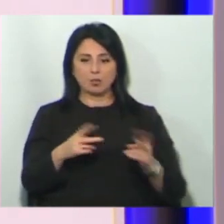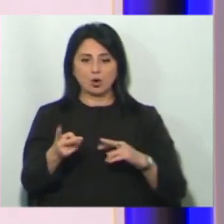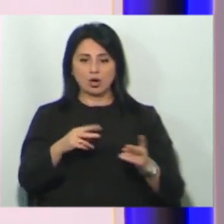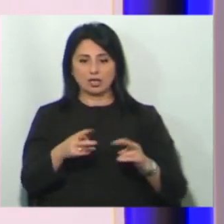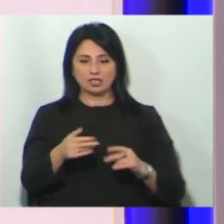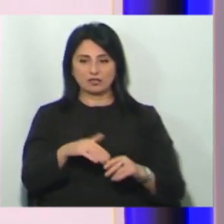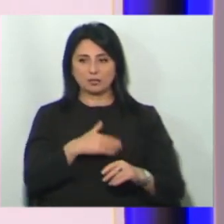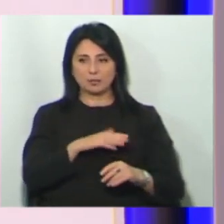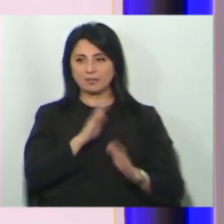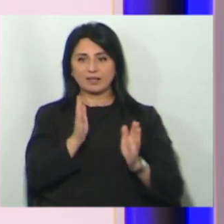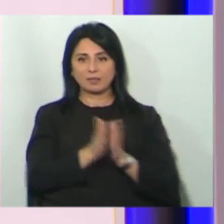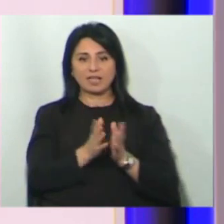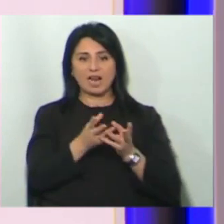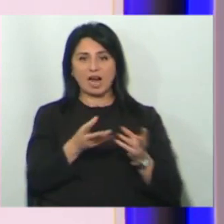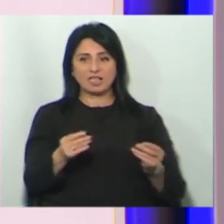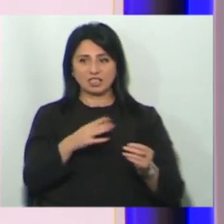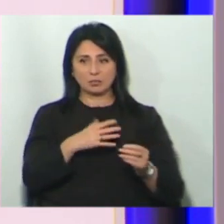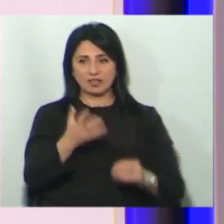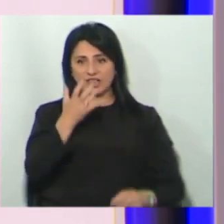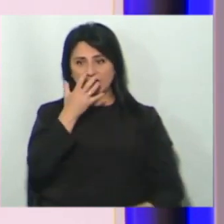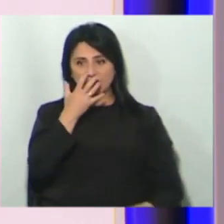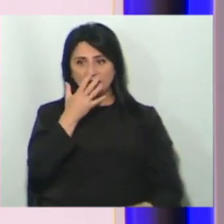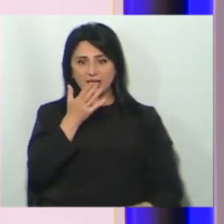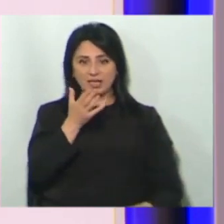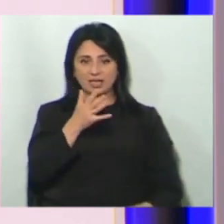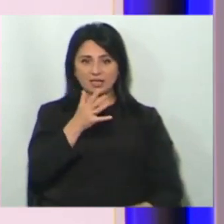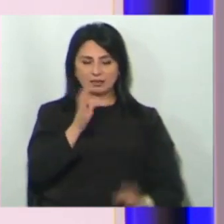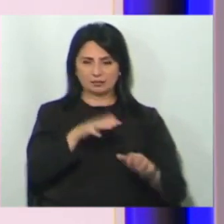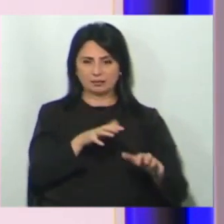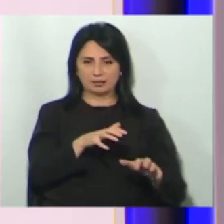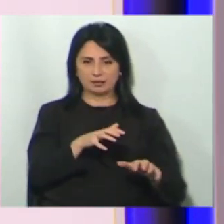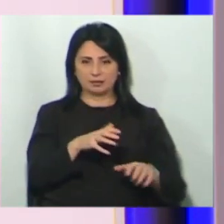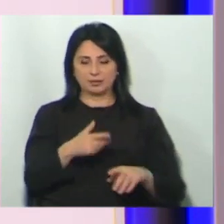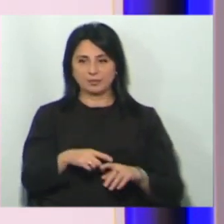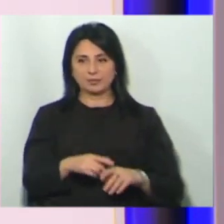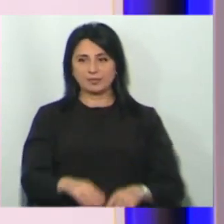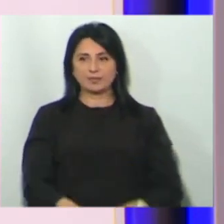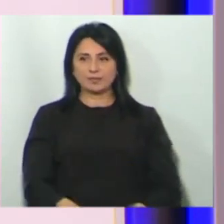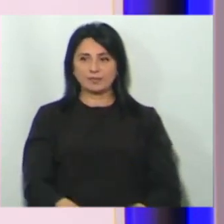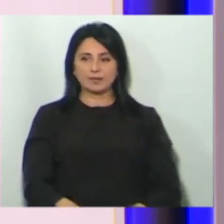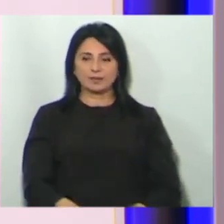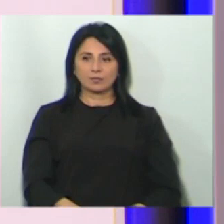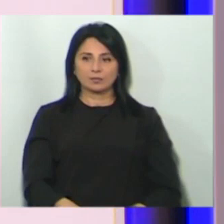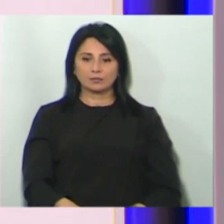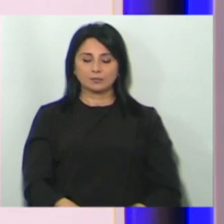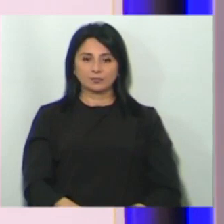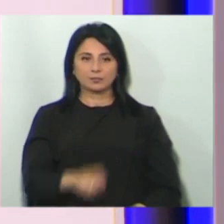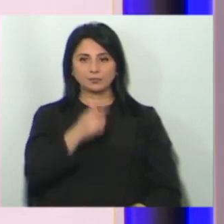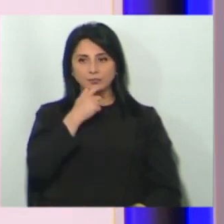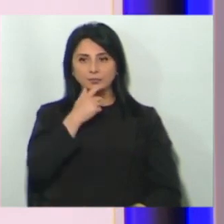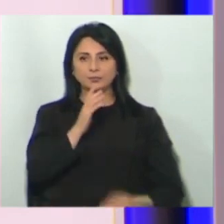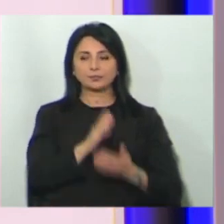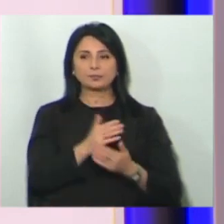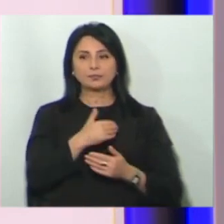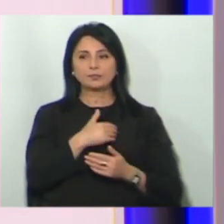მონაცვლეობა ტემპერატურის მთელი გაზაფხული იყო. Თბილი და საკმაოდ სუსხიანი ამინდების მონაცვლეობა. Მაყურებელს